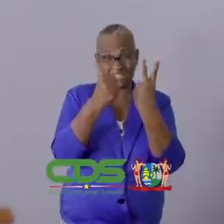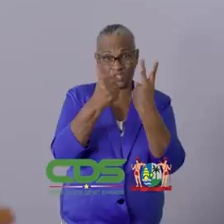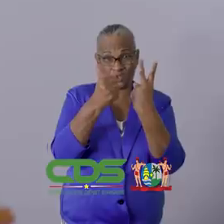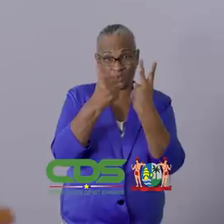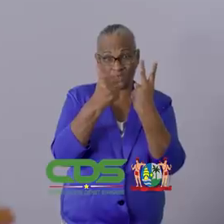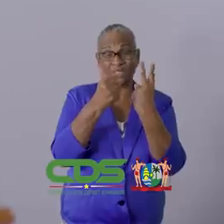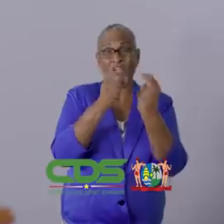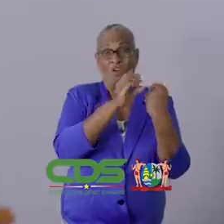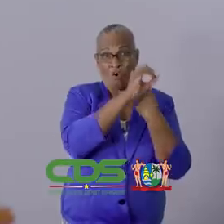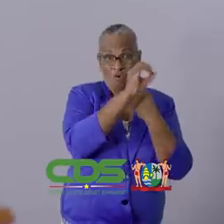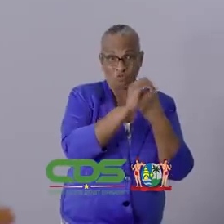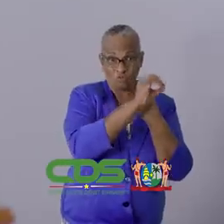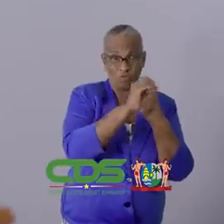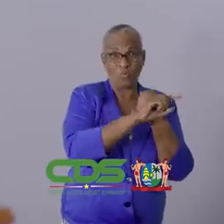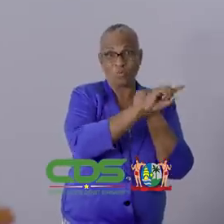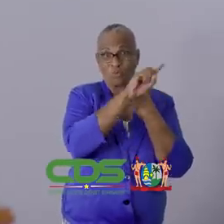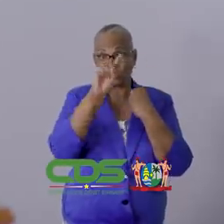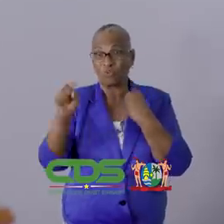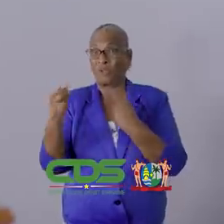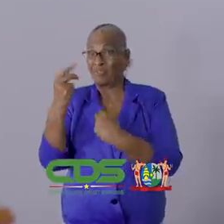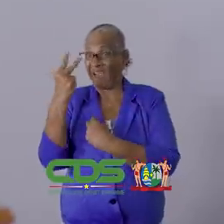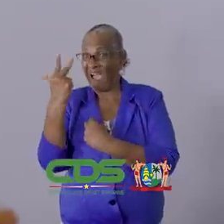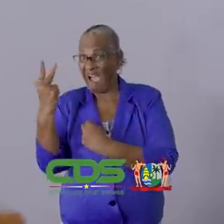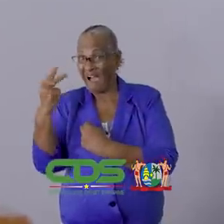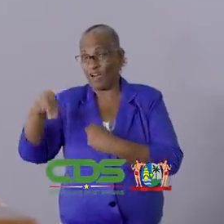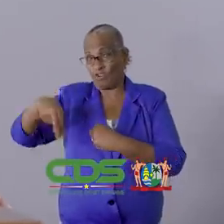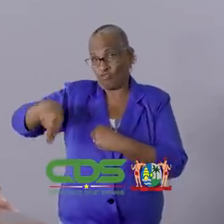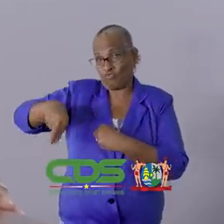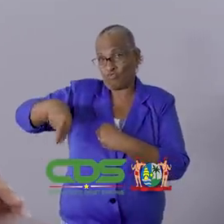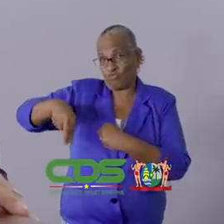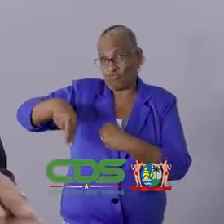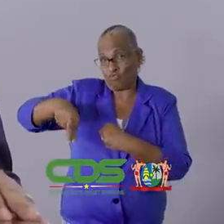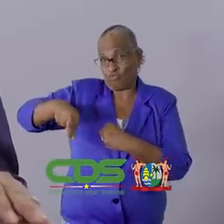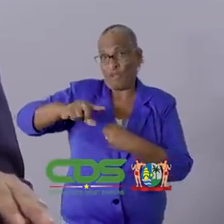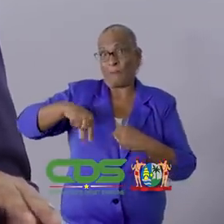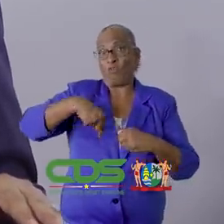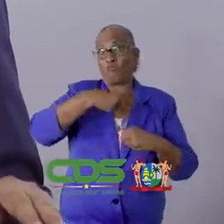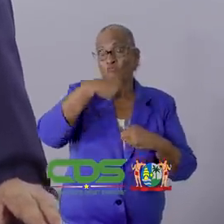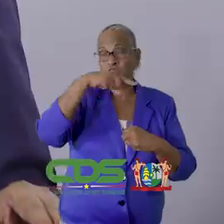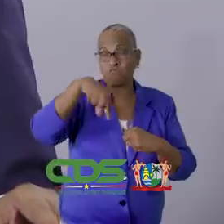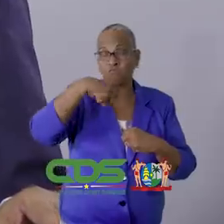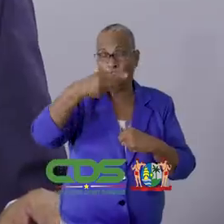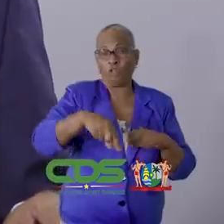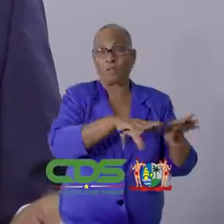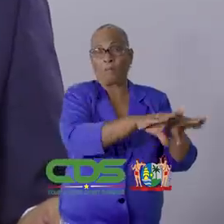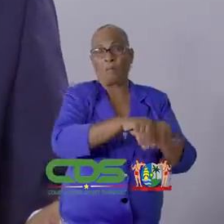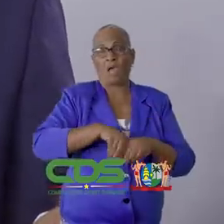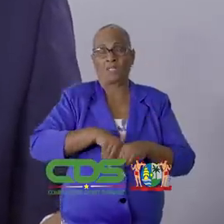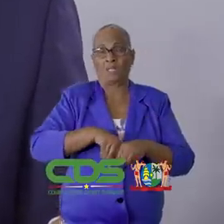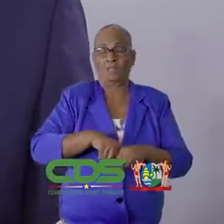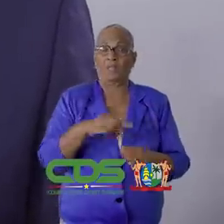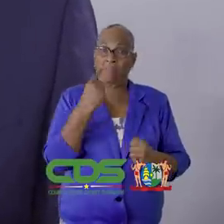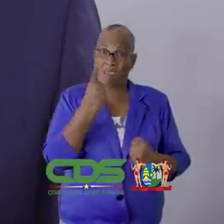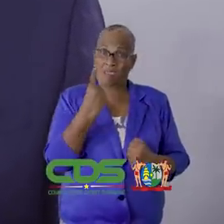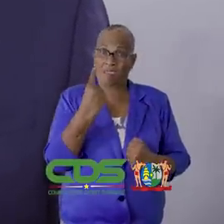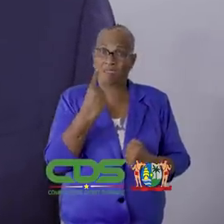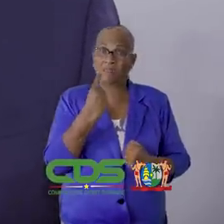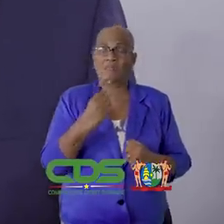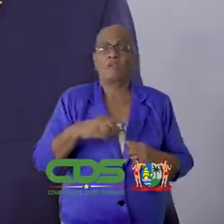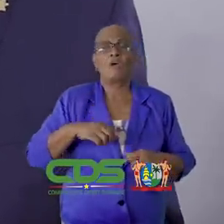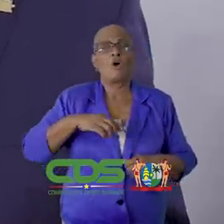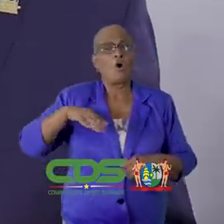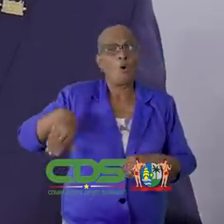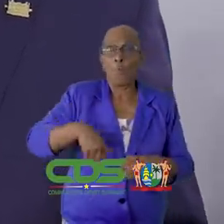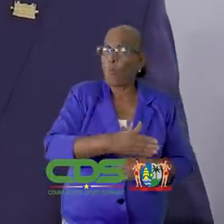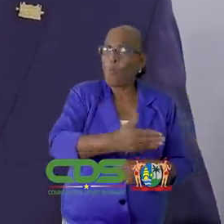met zondag 8 november gelden de volgende maatregelen. Maatregel 1.